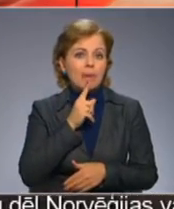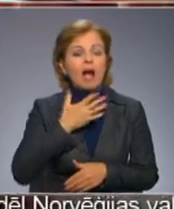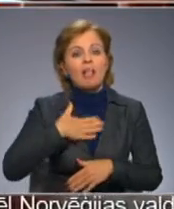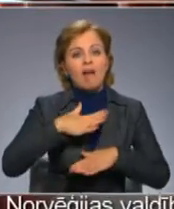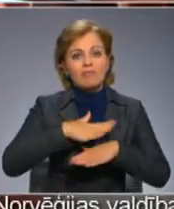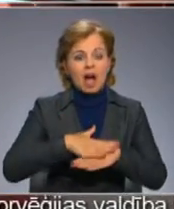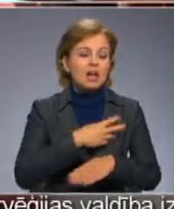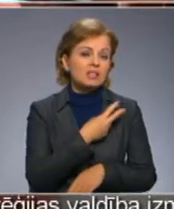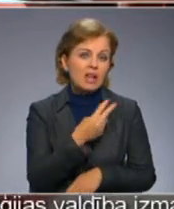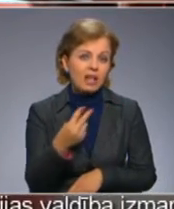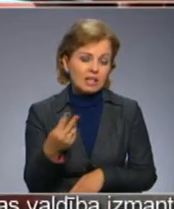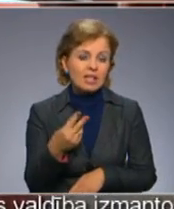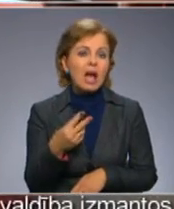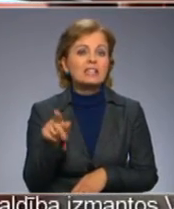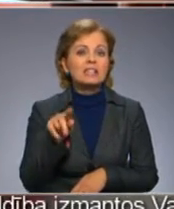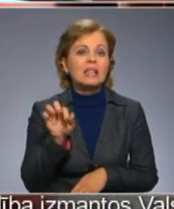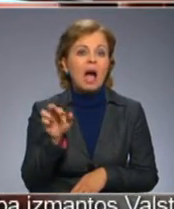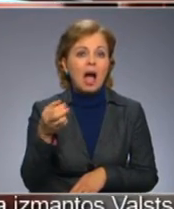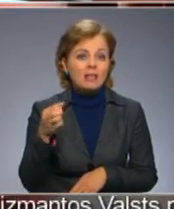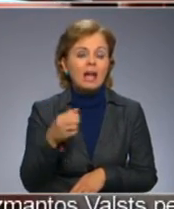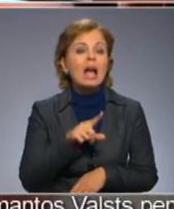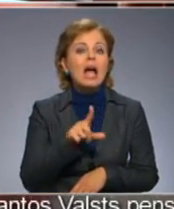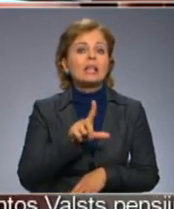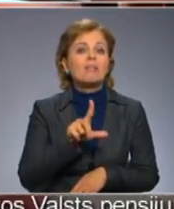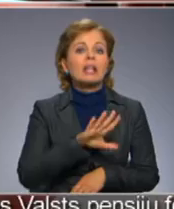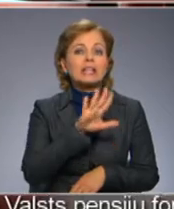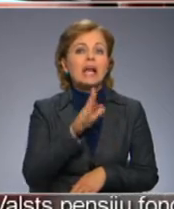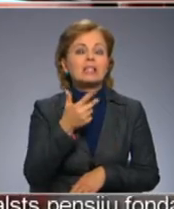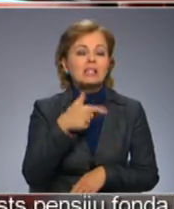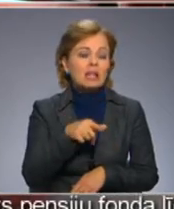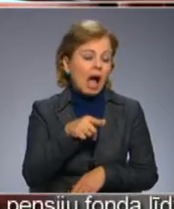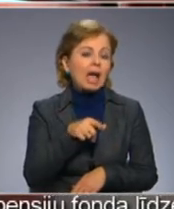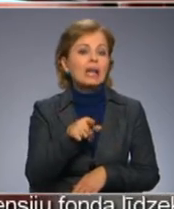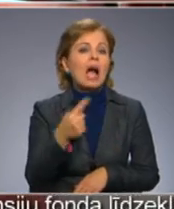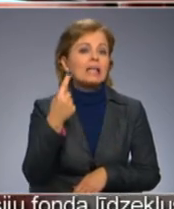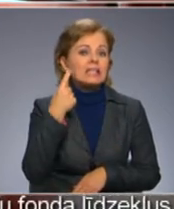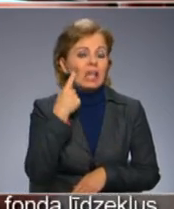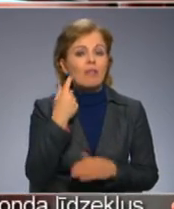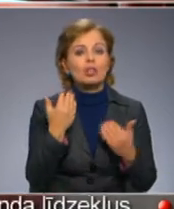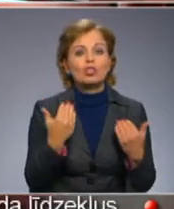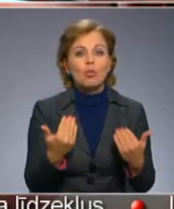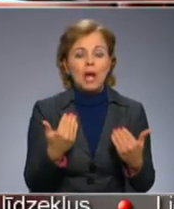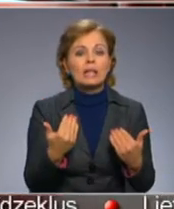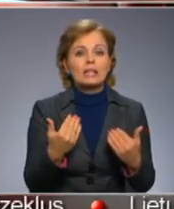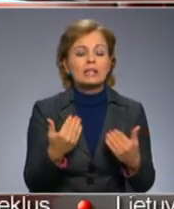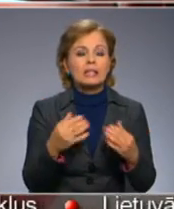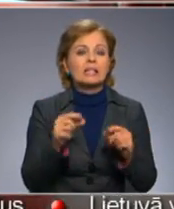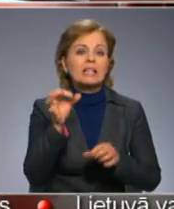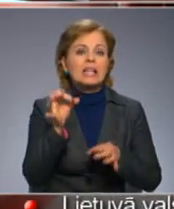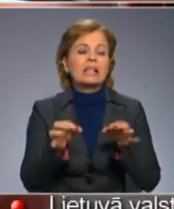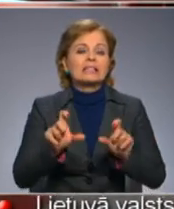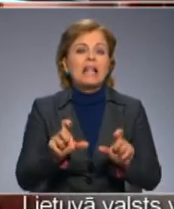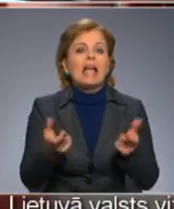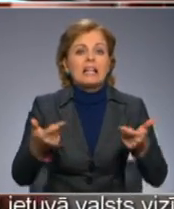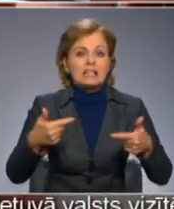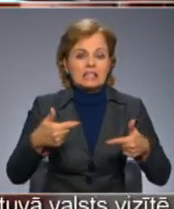skatītāji! Līva, visu dienu sekojāt, nu cik bija iespējams uzzināt, ko izdevās uzzināt par šīs dienas sēdes gaitu?